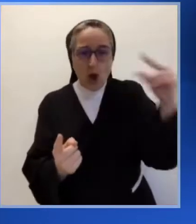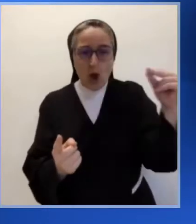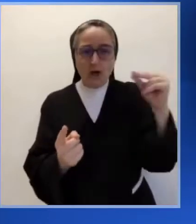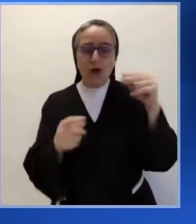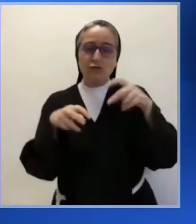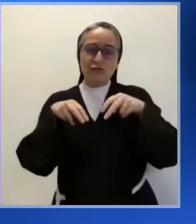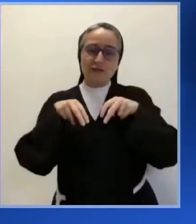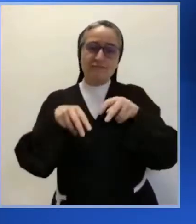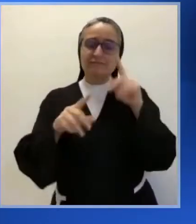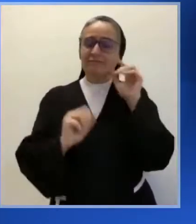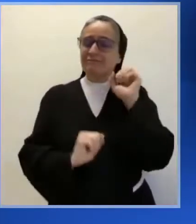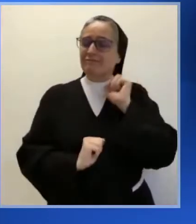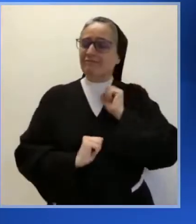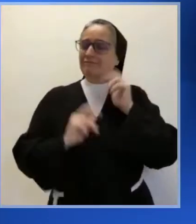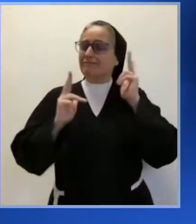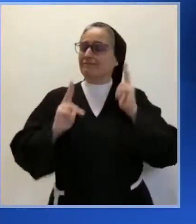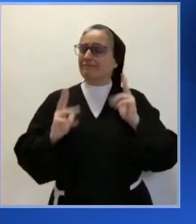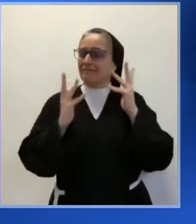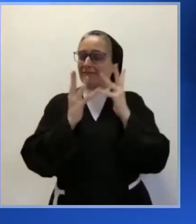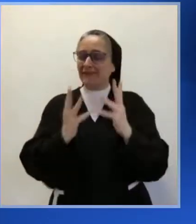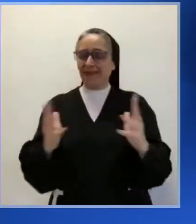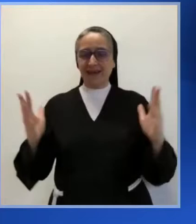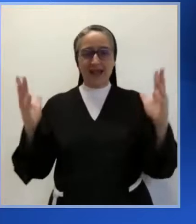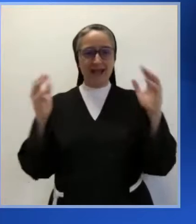con fiducia e speranza.